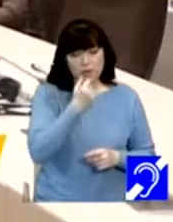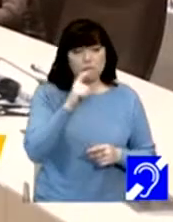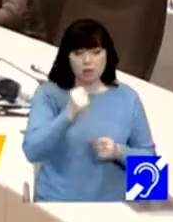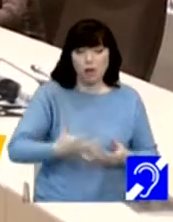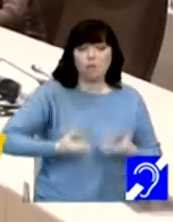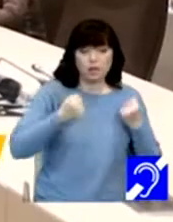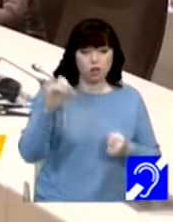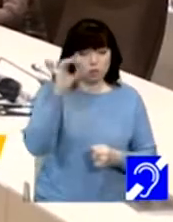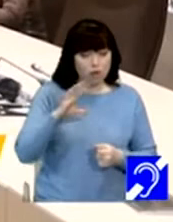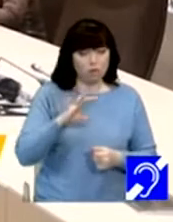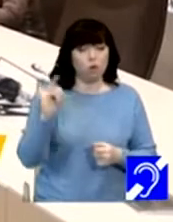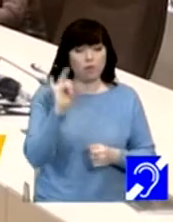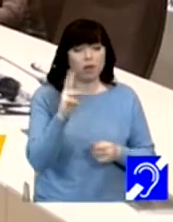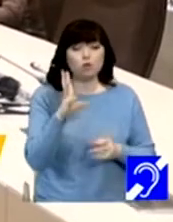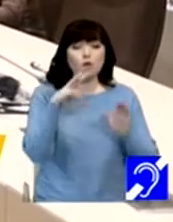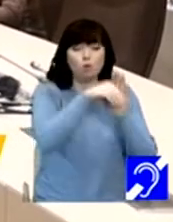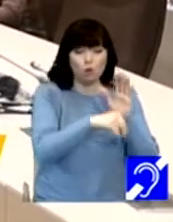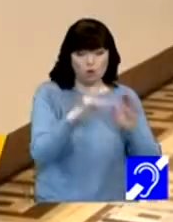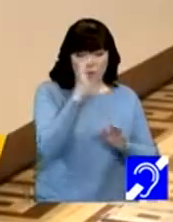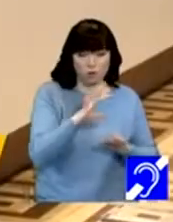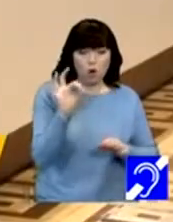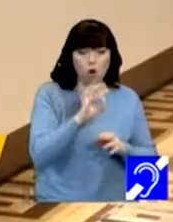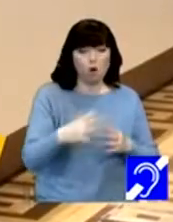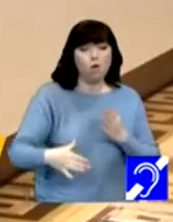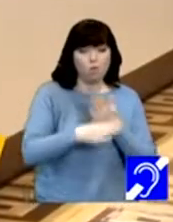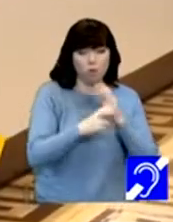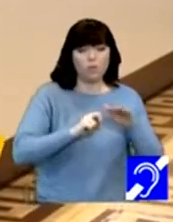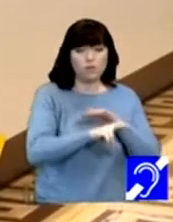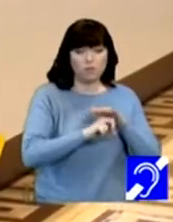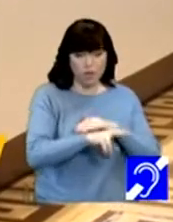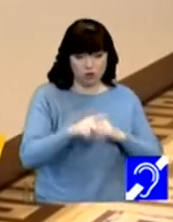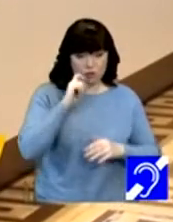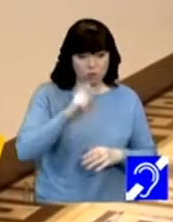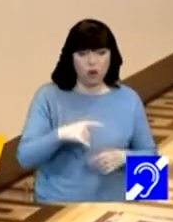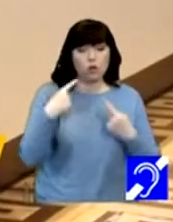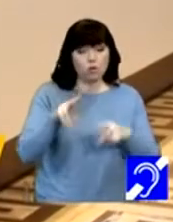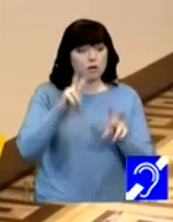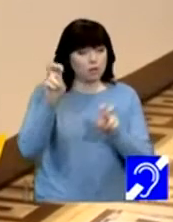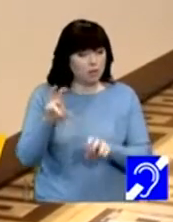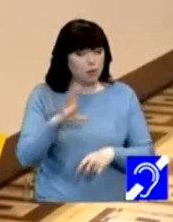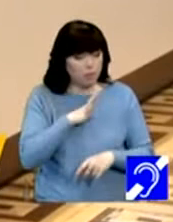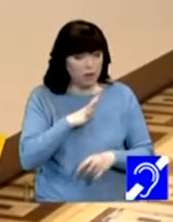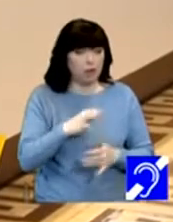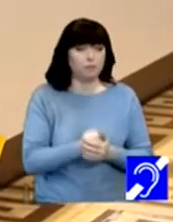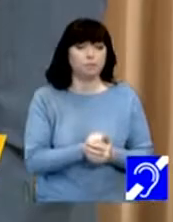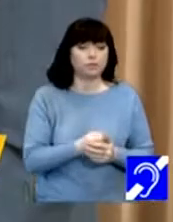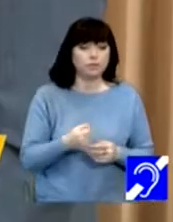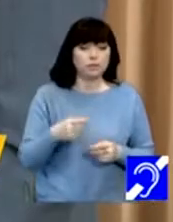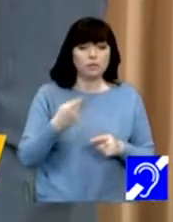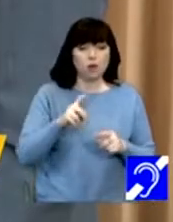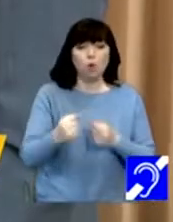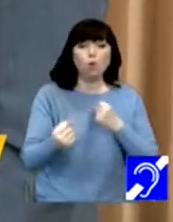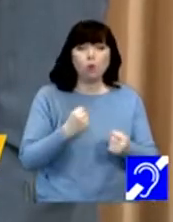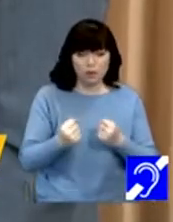al UE și al statelor europene pentru gestionarea fluxului de refugiați. Un alt subiect abordat cu Enrique Mora ține de